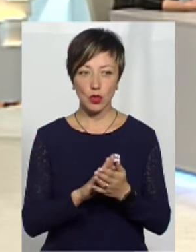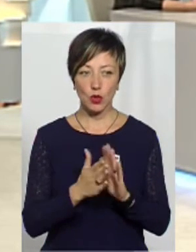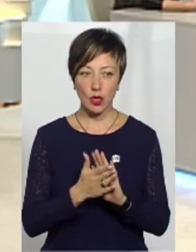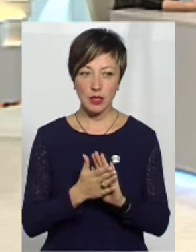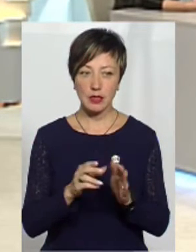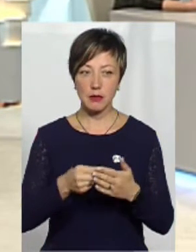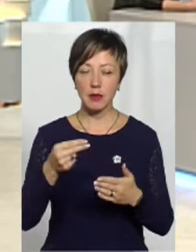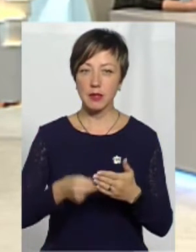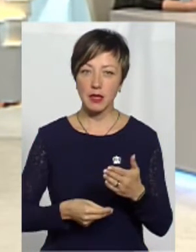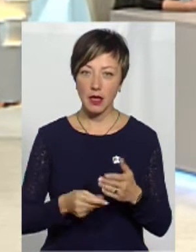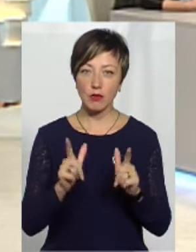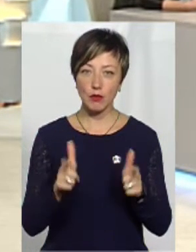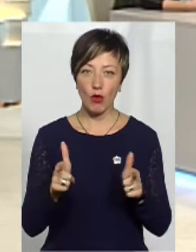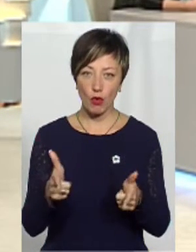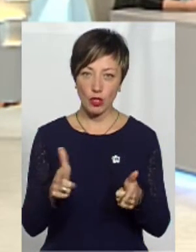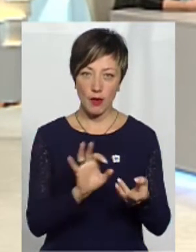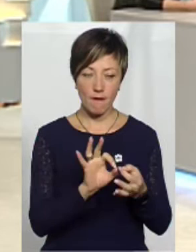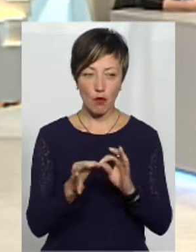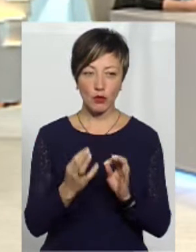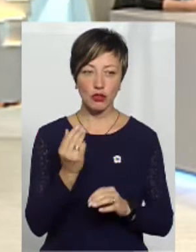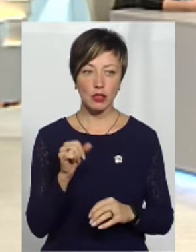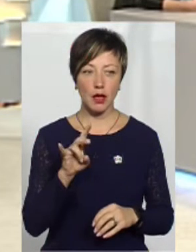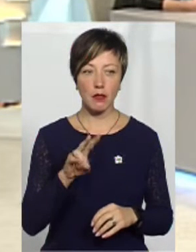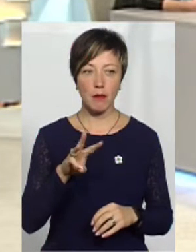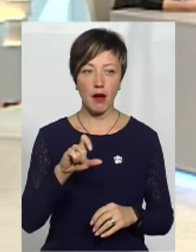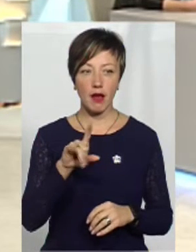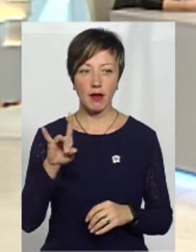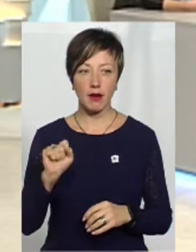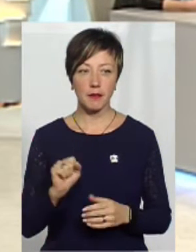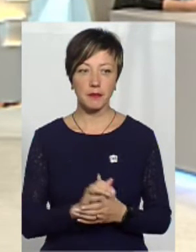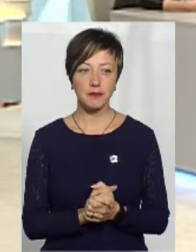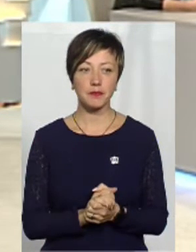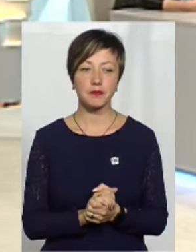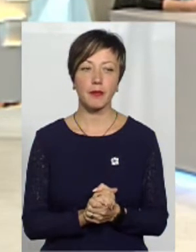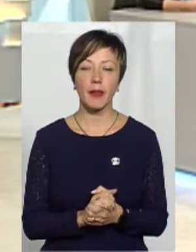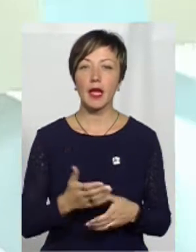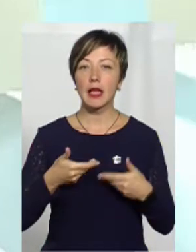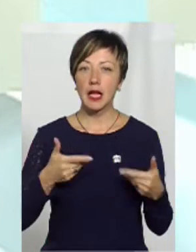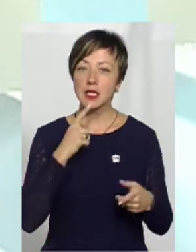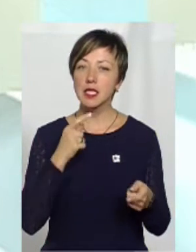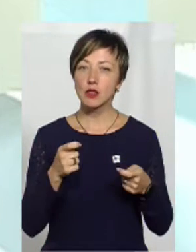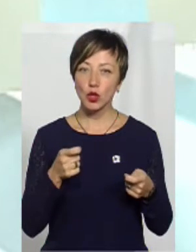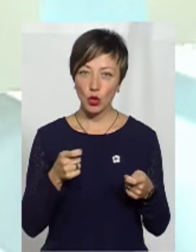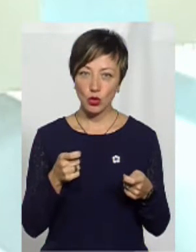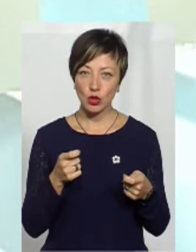ситуації із підписанням і з погодженням формули Штайнмайєра? Нас насторожило,